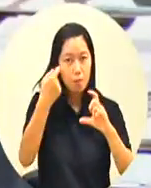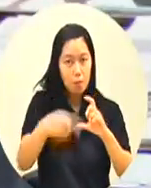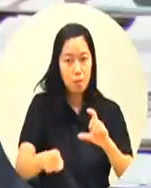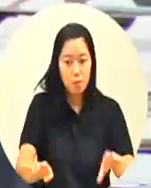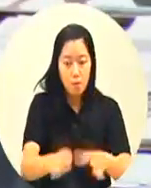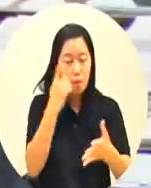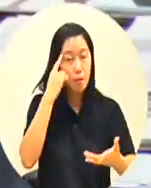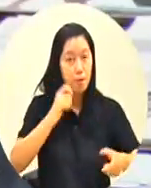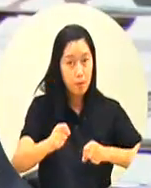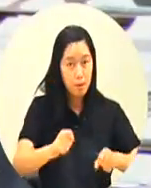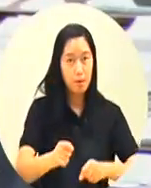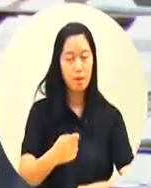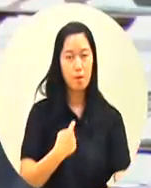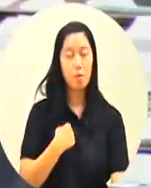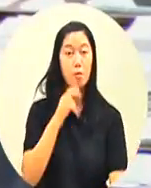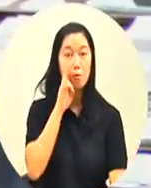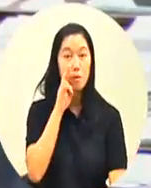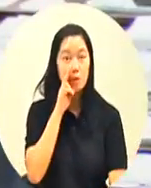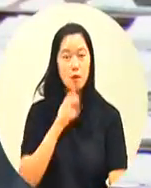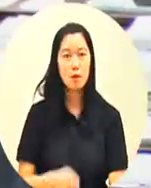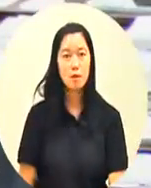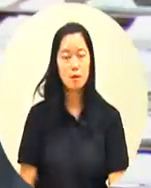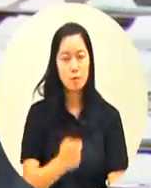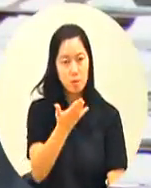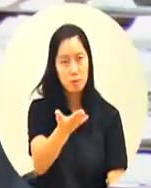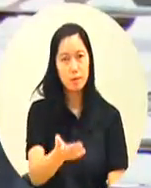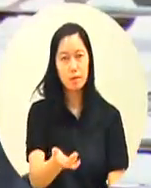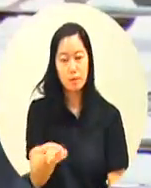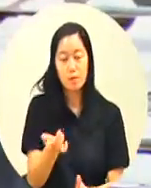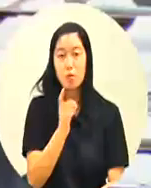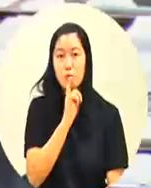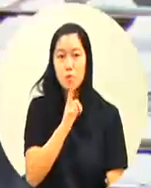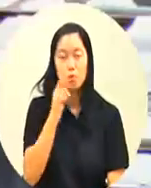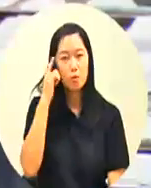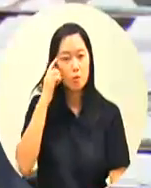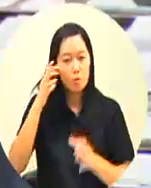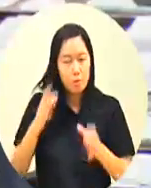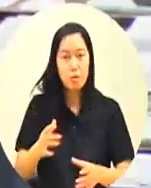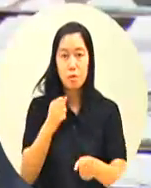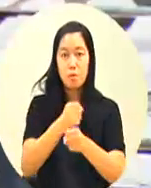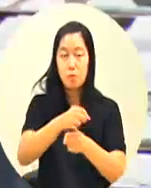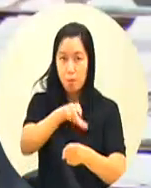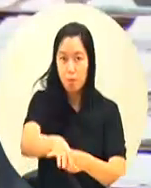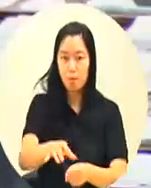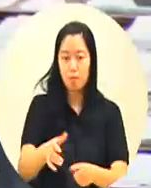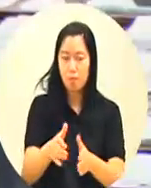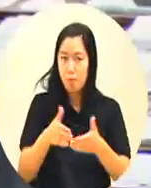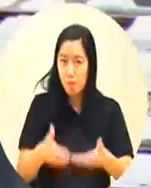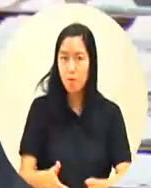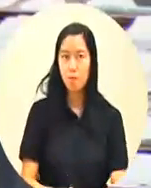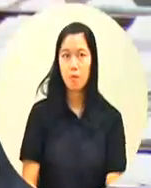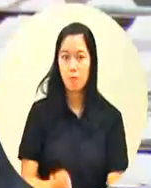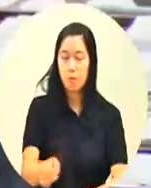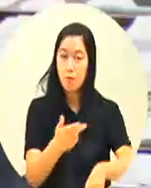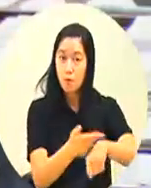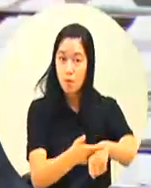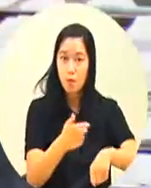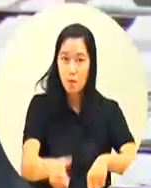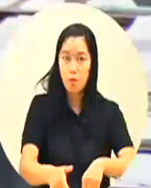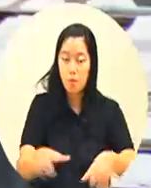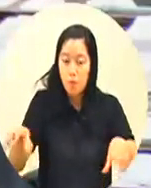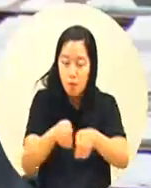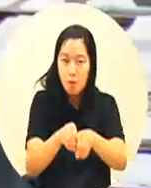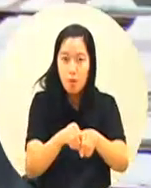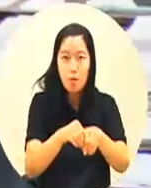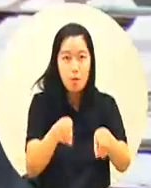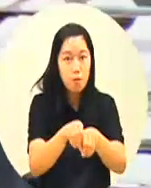外，我认为啦，其实光你们，你刚刚讲说要建立一个平台，这个很重要，这个技术的媒合的这